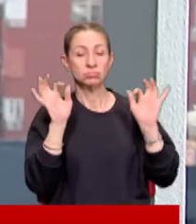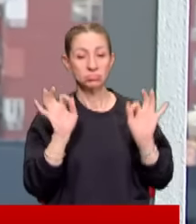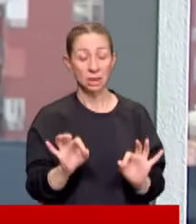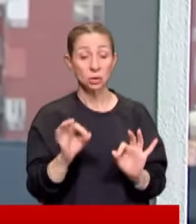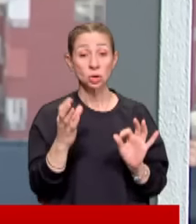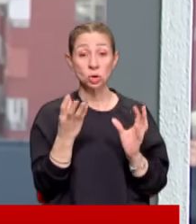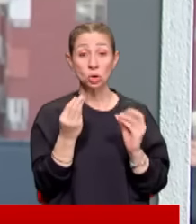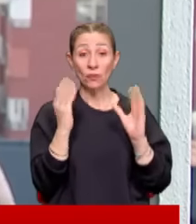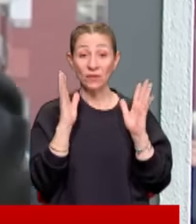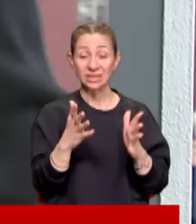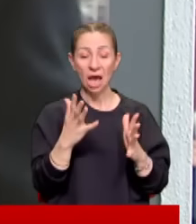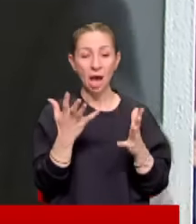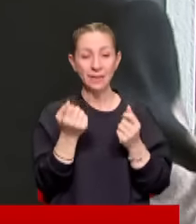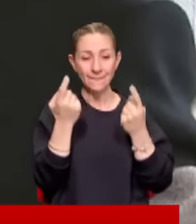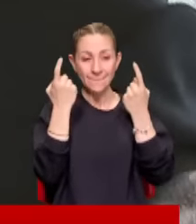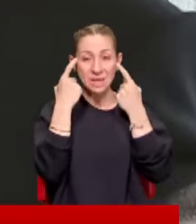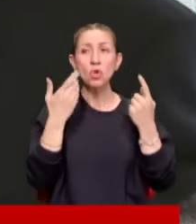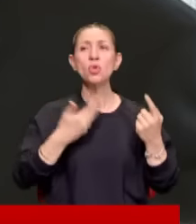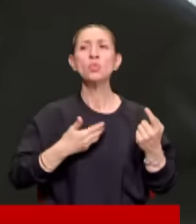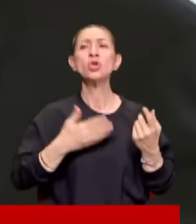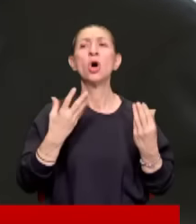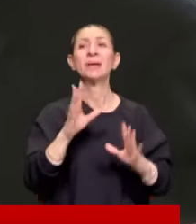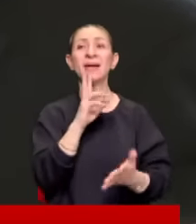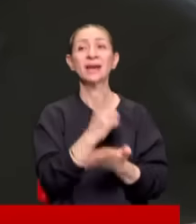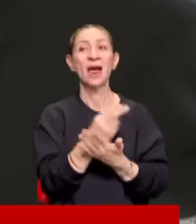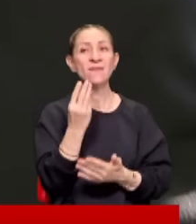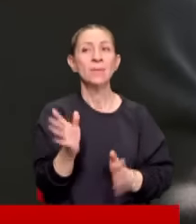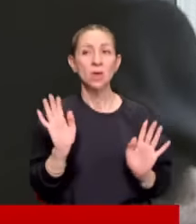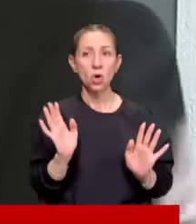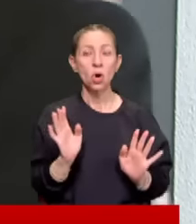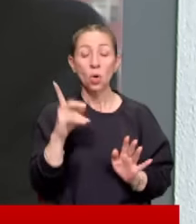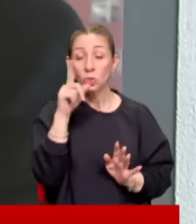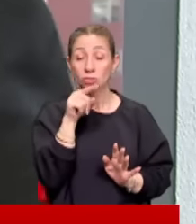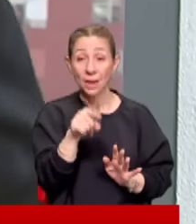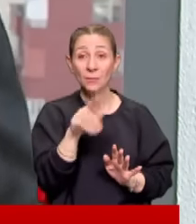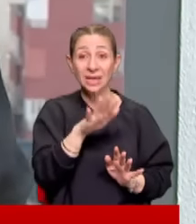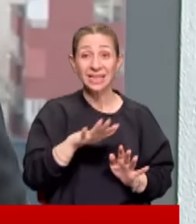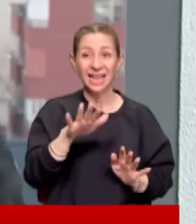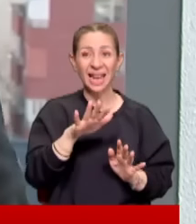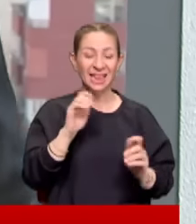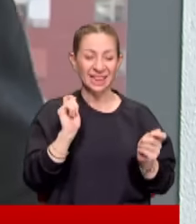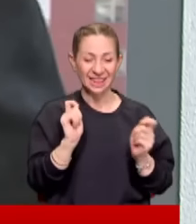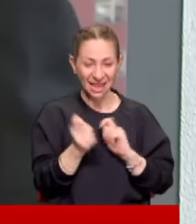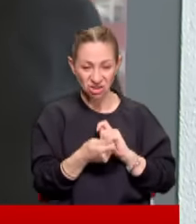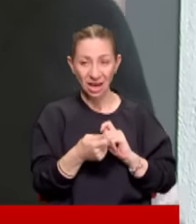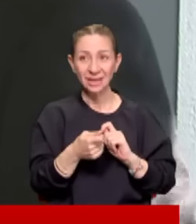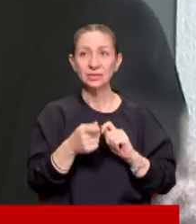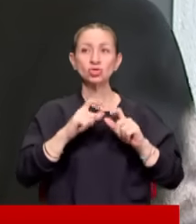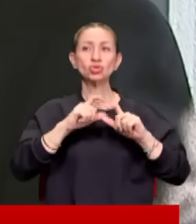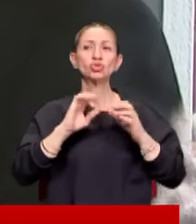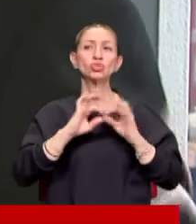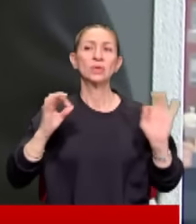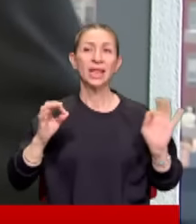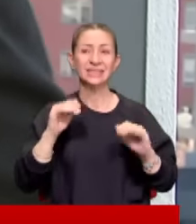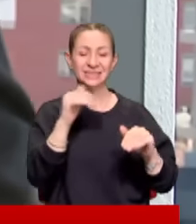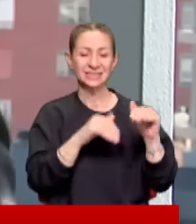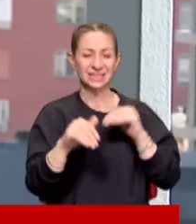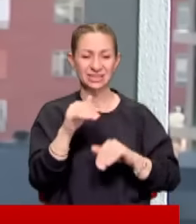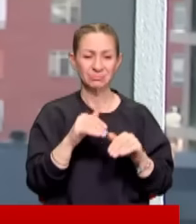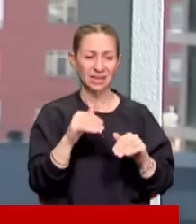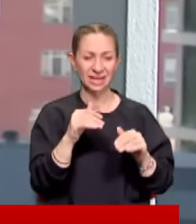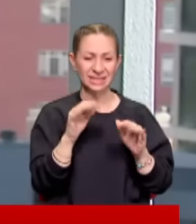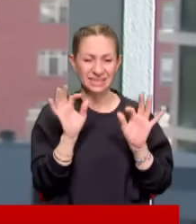zaman aldığı bilgi umrunda olmadan karar verebiliyor. O yüzden bu genel geçer, sloganik cümlelerle seçimleri